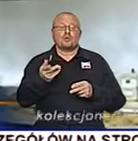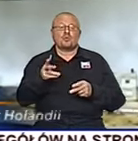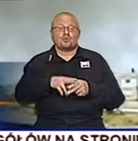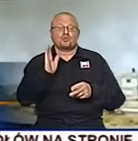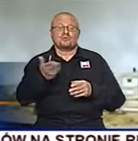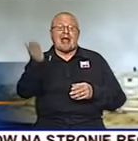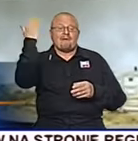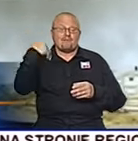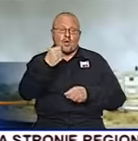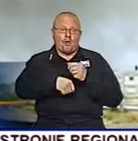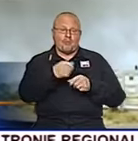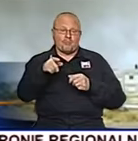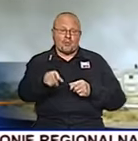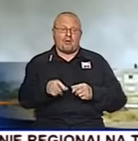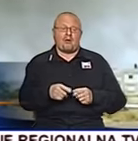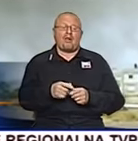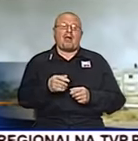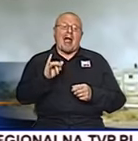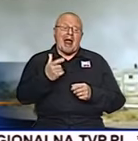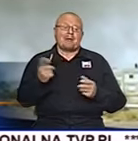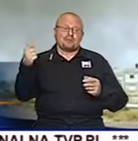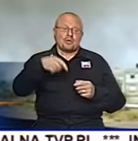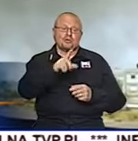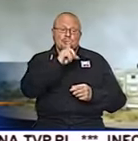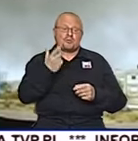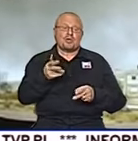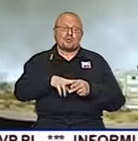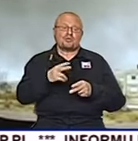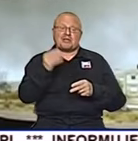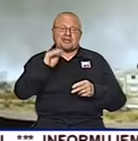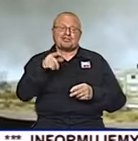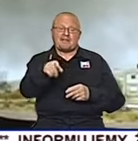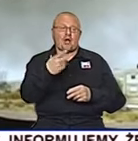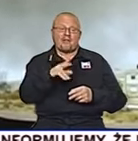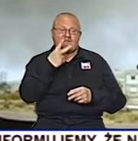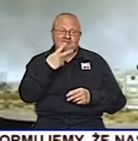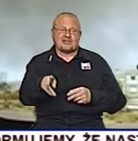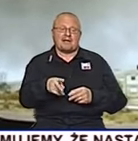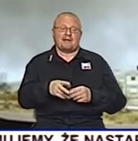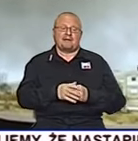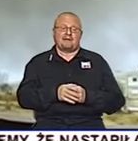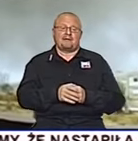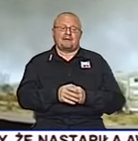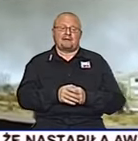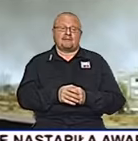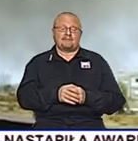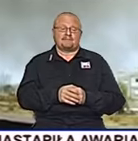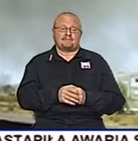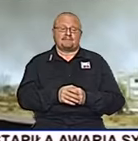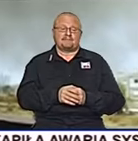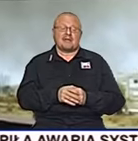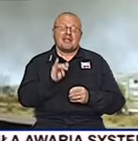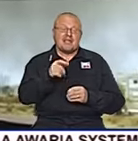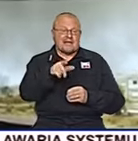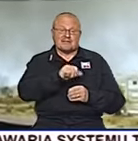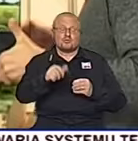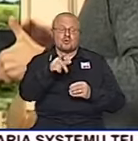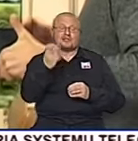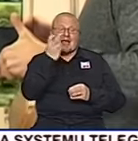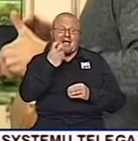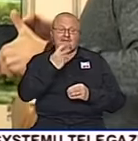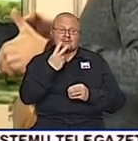ludzie, którzy jeszcze tego nie widzieli. I dla nich jest to fascynujące coś takiego zobaczyć. I pewien procent zostaje w tym na dłużej. Pan